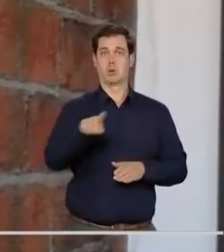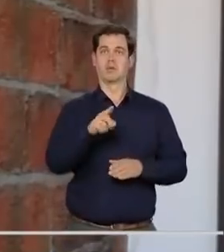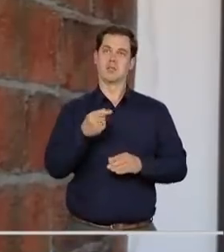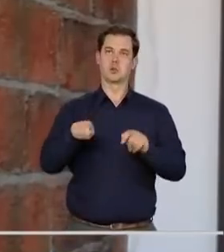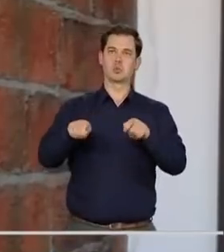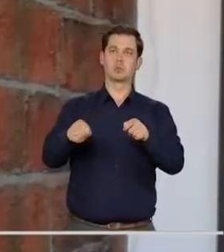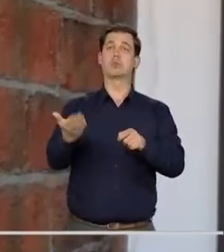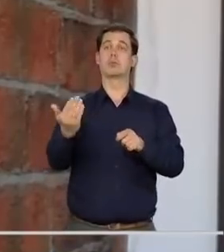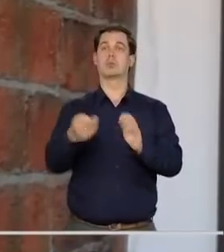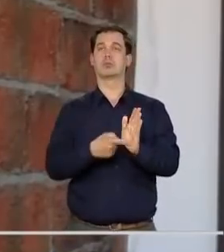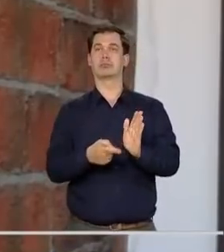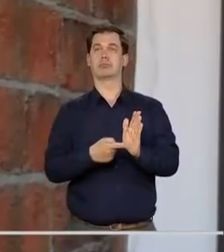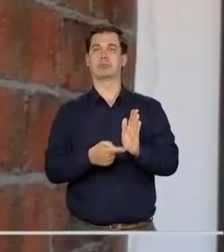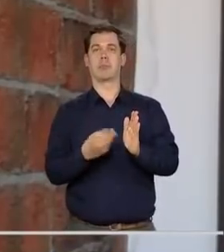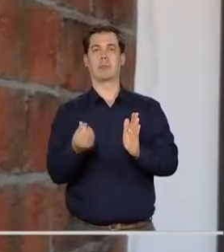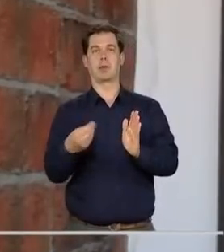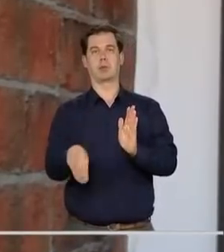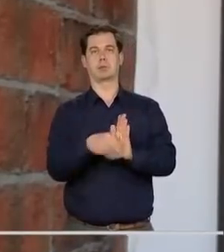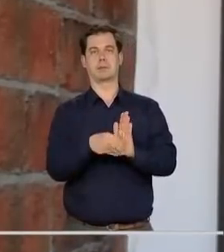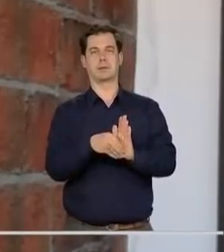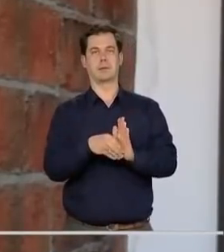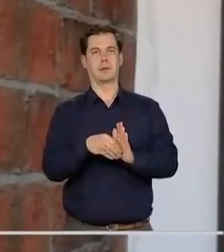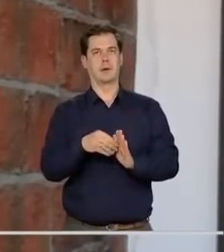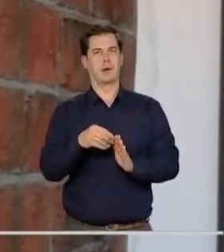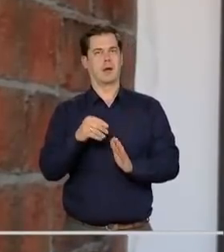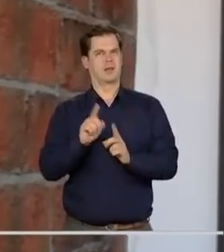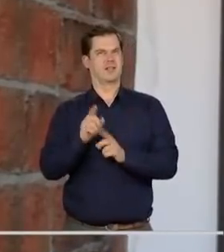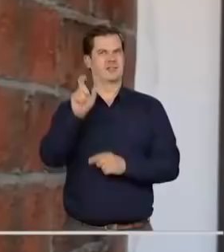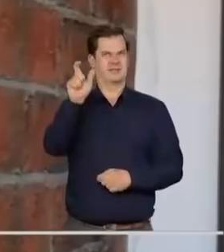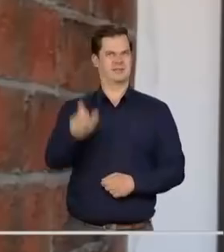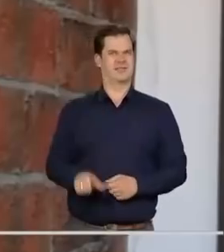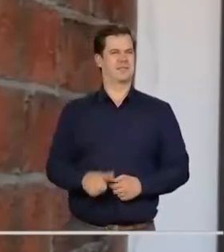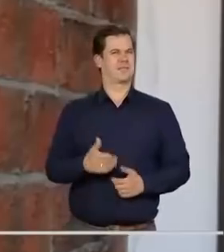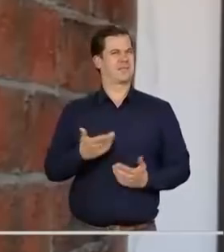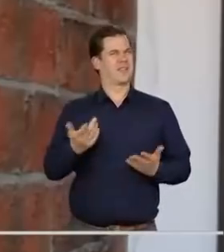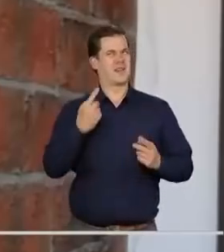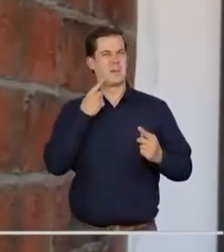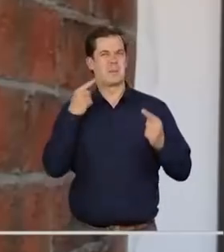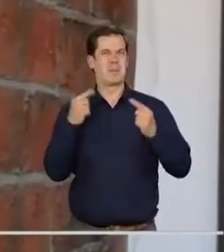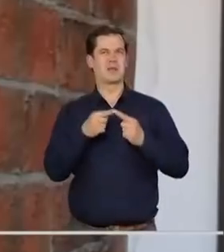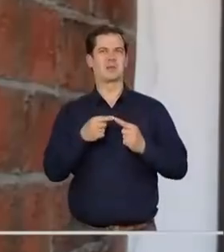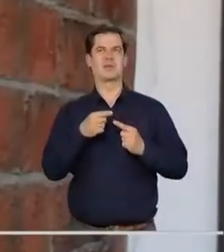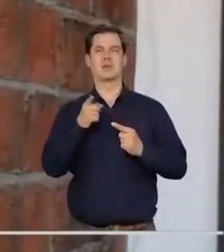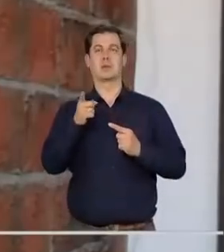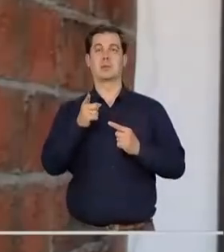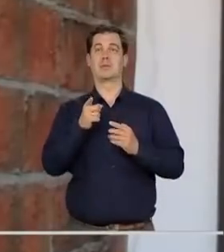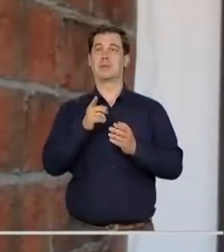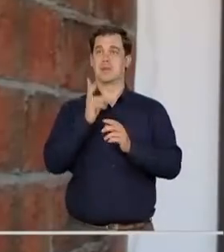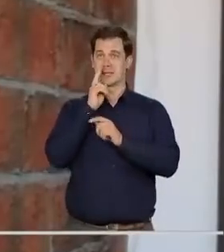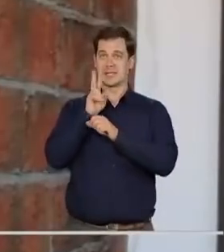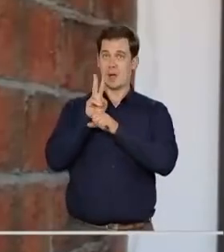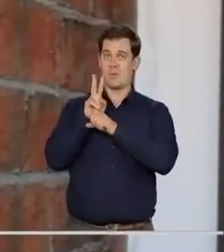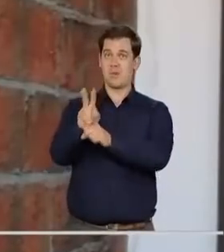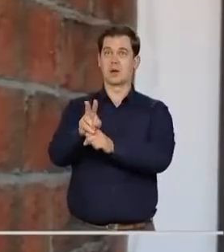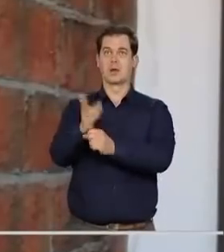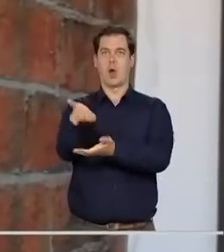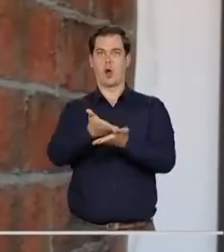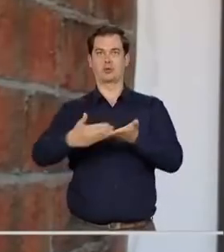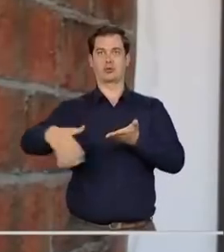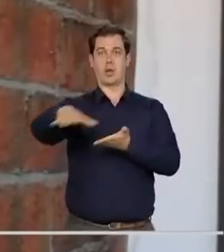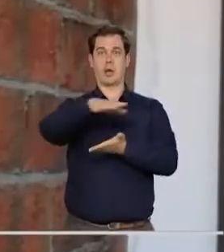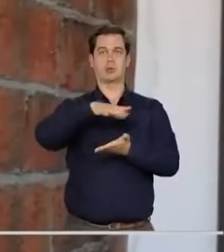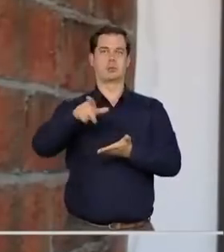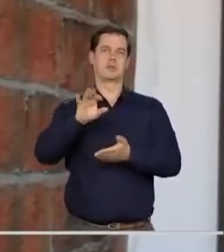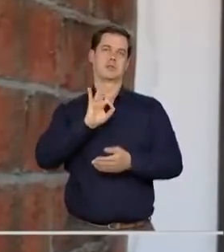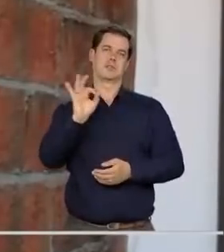te osoby do takich datków, no a z drugiej strony osoby, która traktowała powierzony mu oddział jak